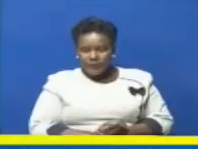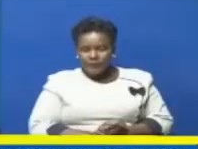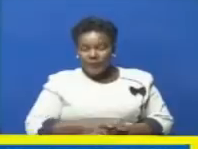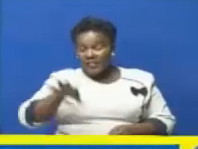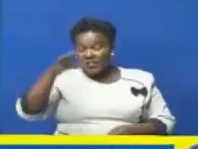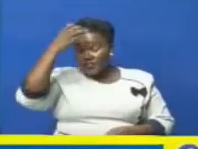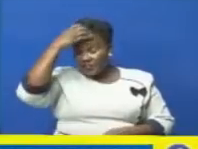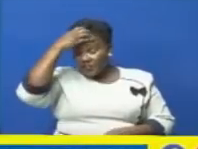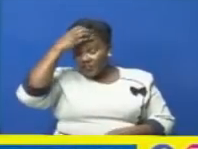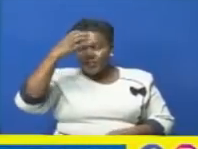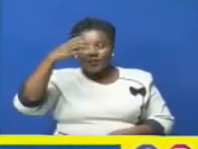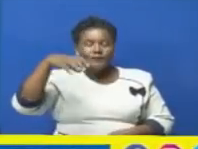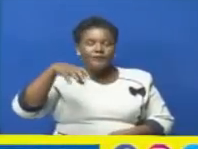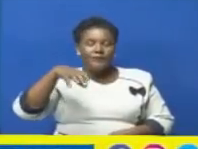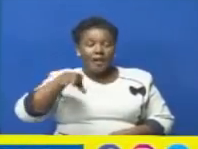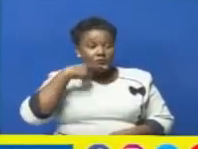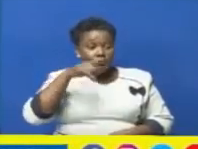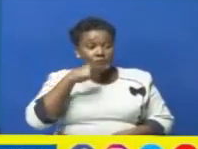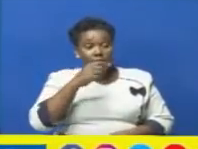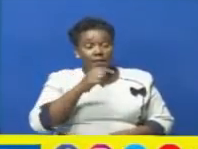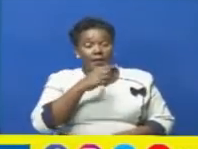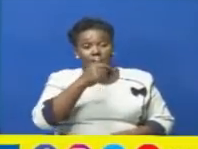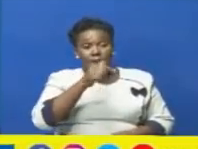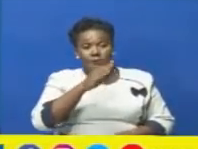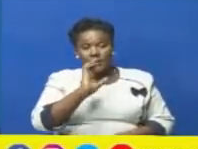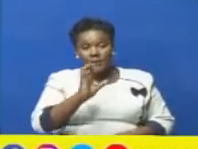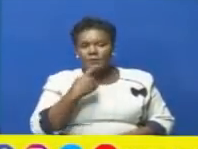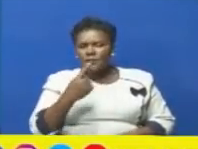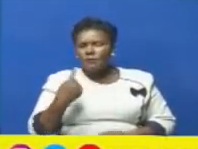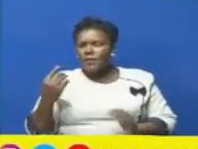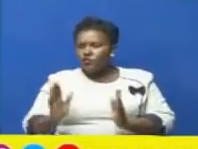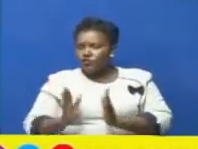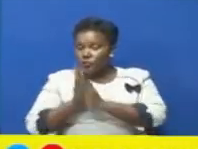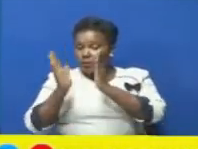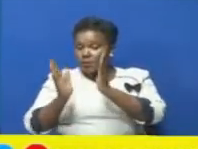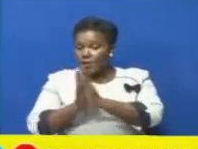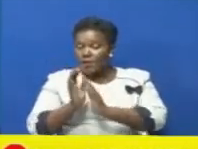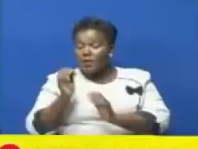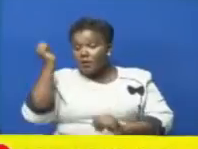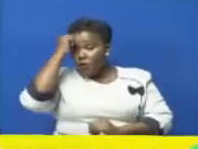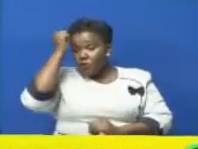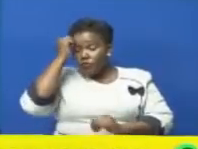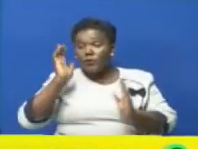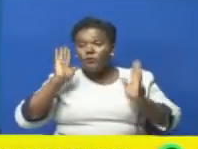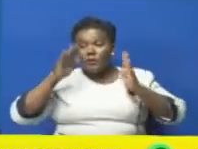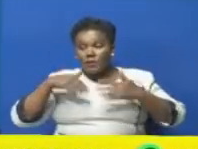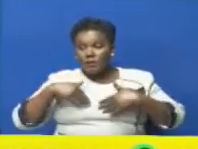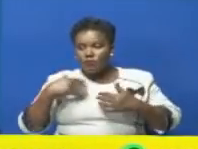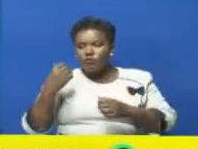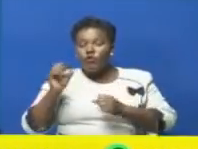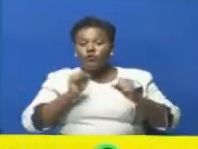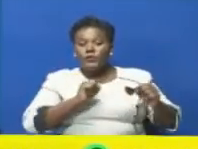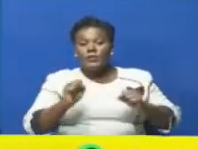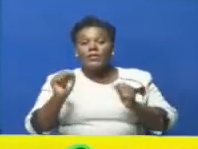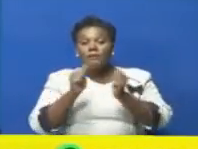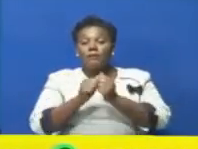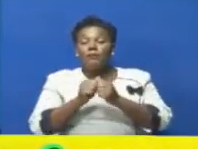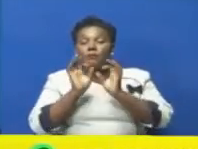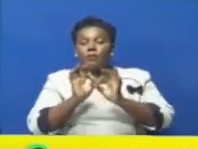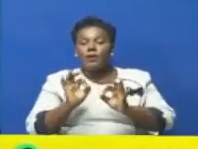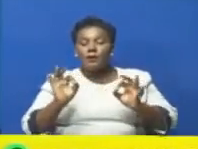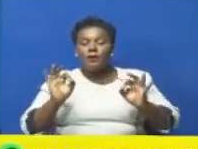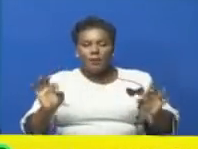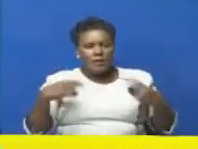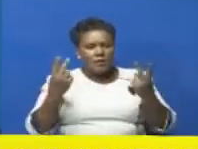ambapo amesema siku hii iwakumbushe waumini wa dini ya Kiislamu kutenda matendo mema kama aliyokuwa